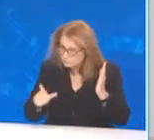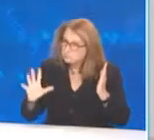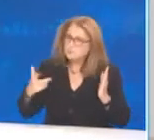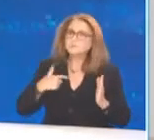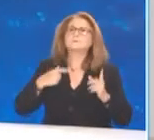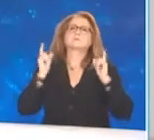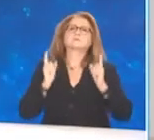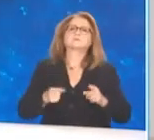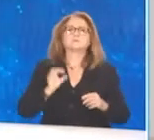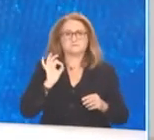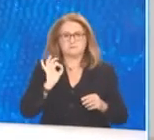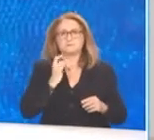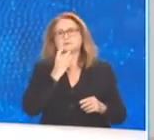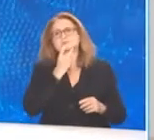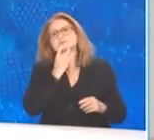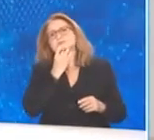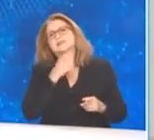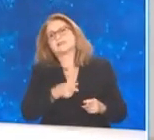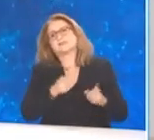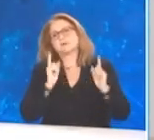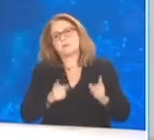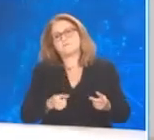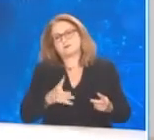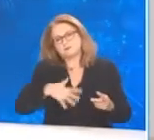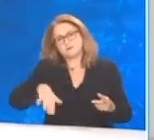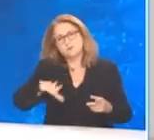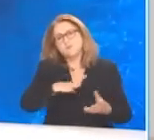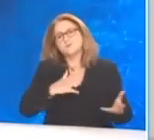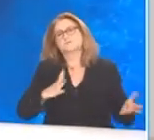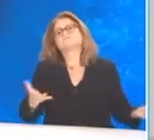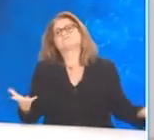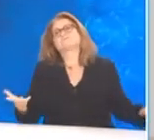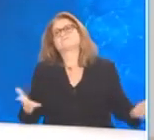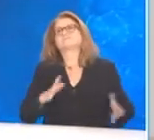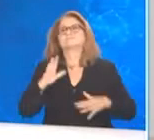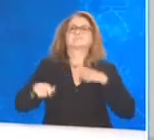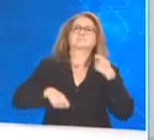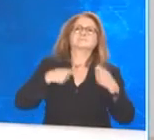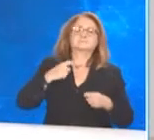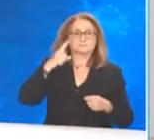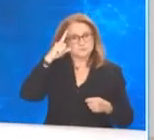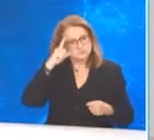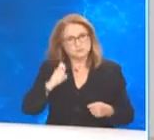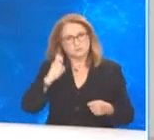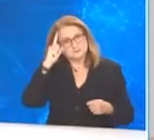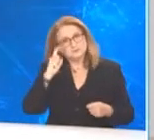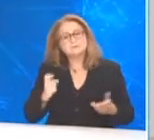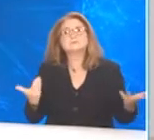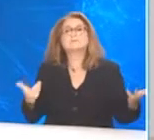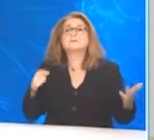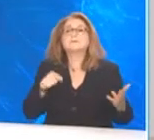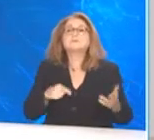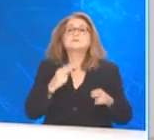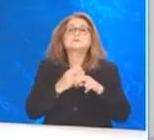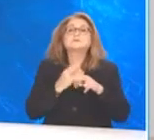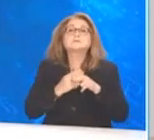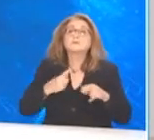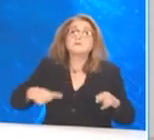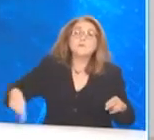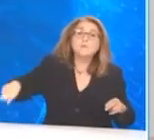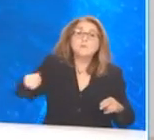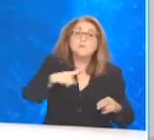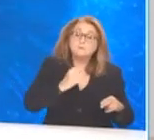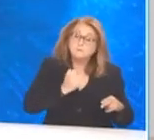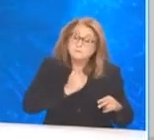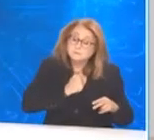σκληρή διαδικασία για όλους μας, όμως θέλω να είστε σίγουροι και εσείς και ο ελληνικός λαός ότι κάθε μέρα αυτή η διαδικασία βασίζεται